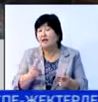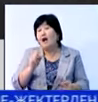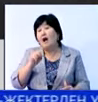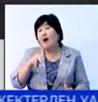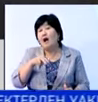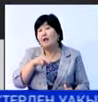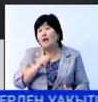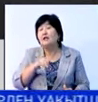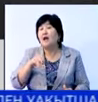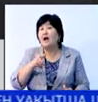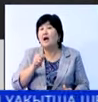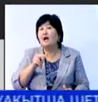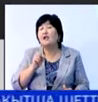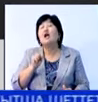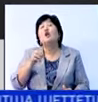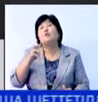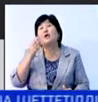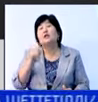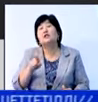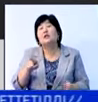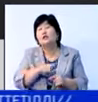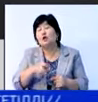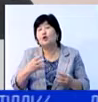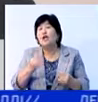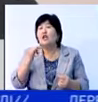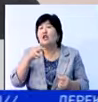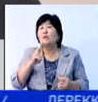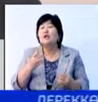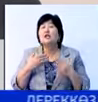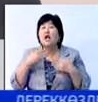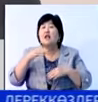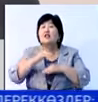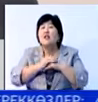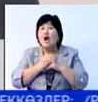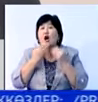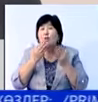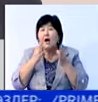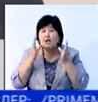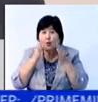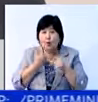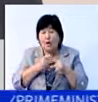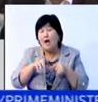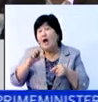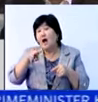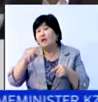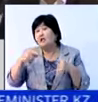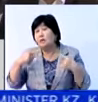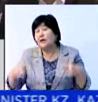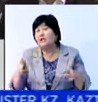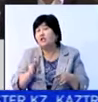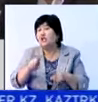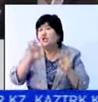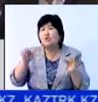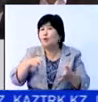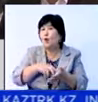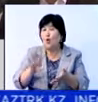Тағаланың мешіттерін тек Аллаға және ахирет күніне иман еткен, намаз оқыған, зекетін берген және Алладан басқа ешкімнен